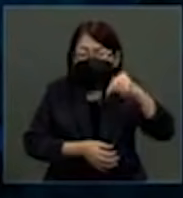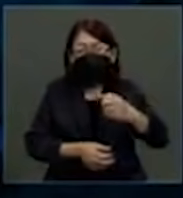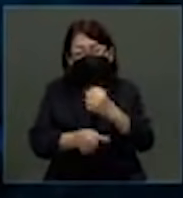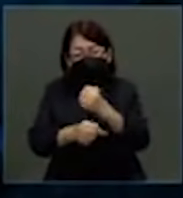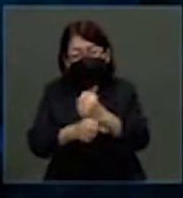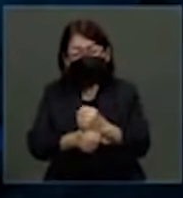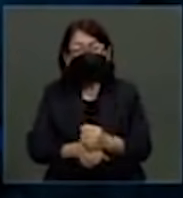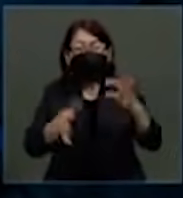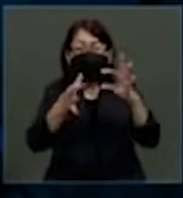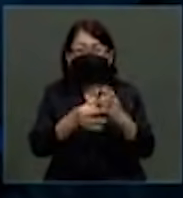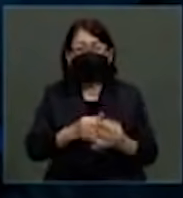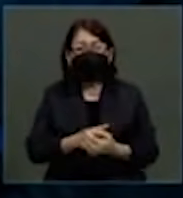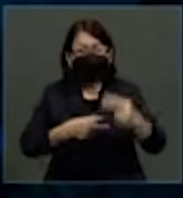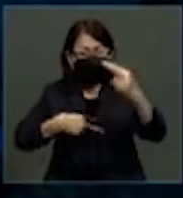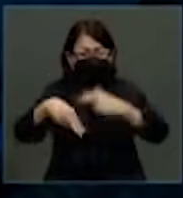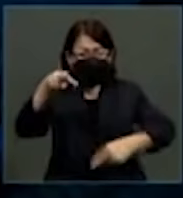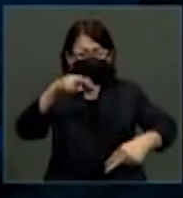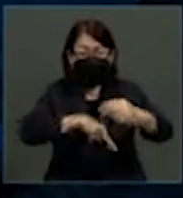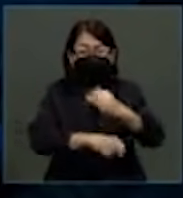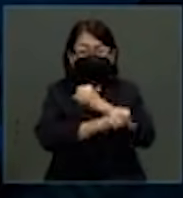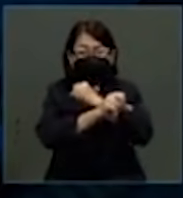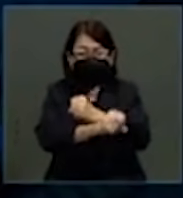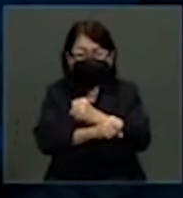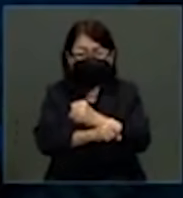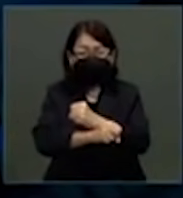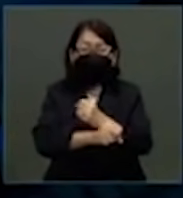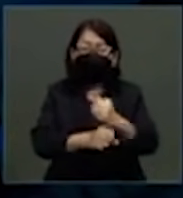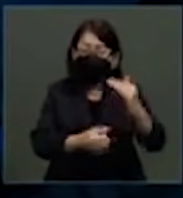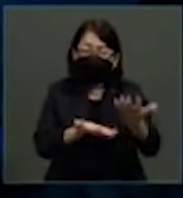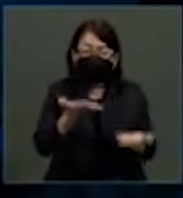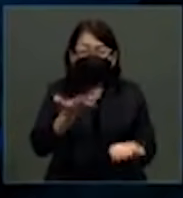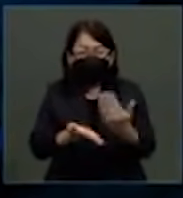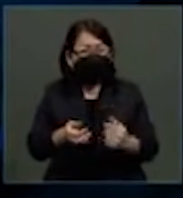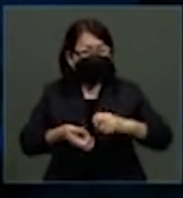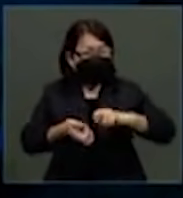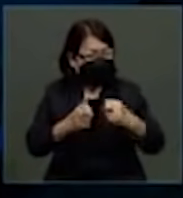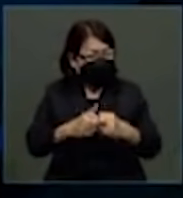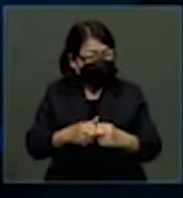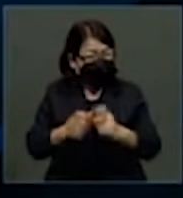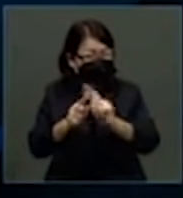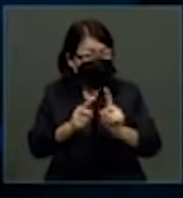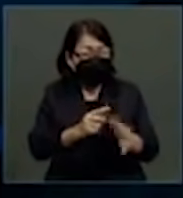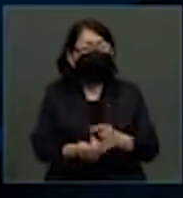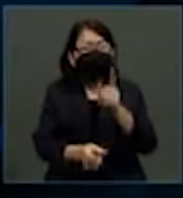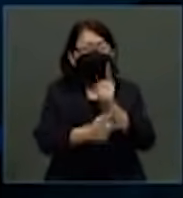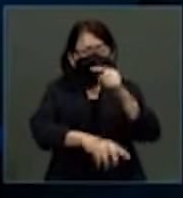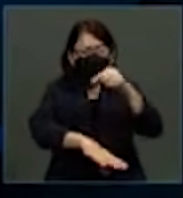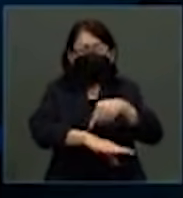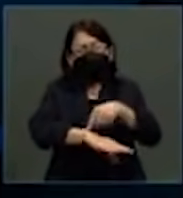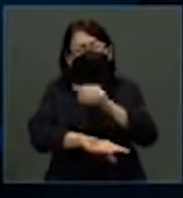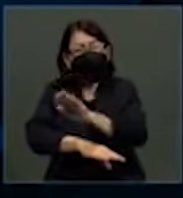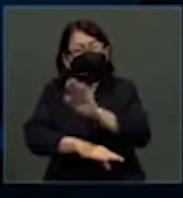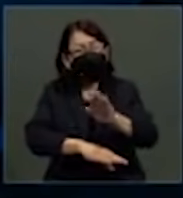ริการแก่ประชาชนโดยตรงหน่วยงานที่เกี่ยวข้องกับสาธารณูปโภคการรักษาความปลอด